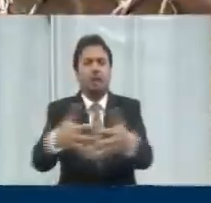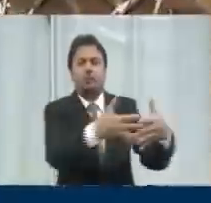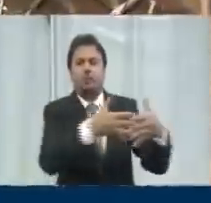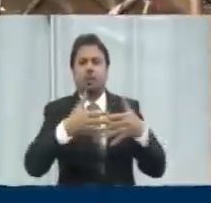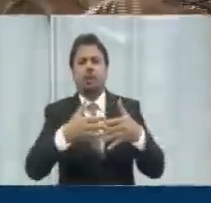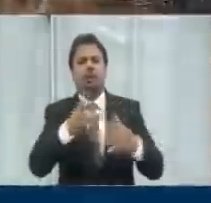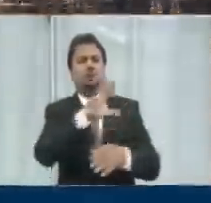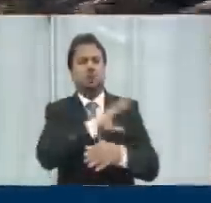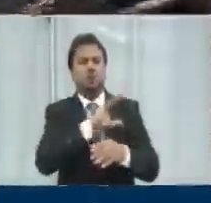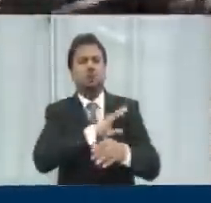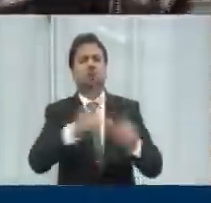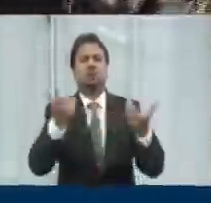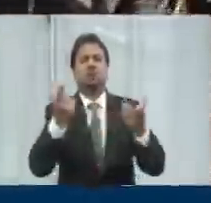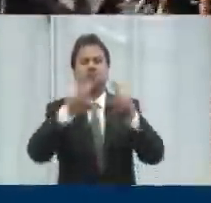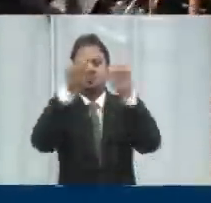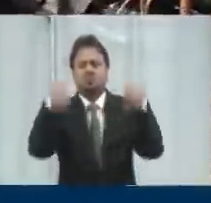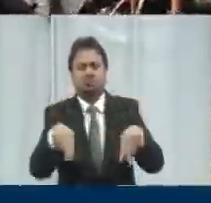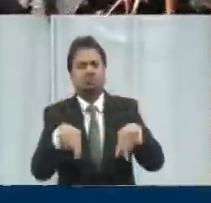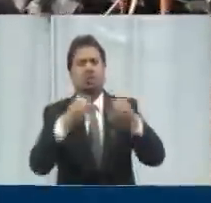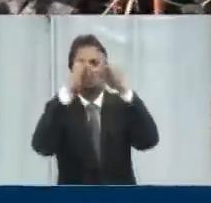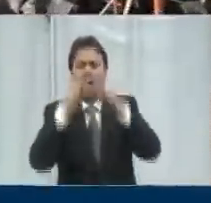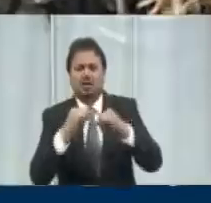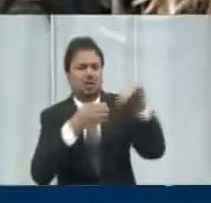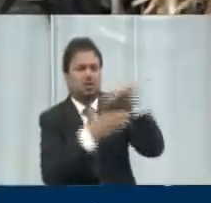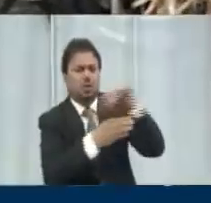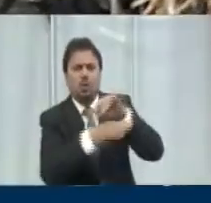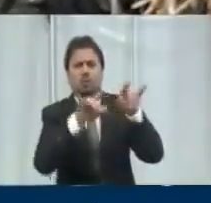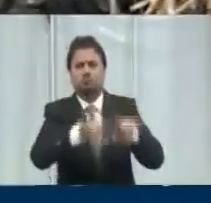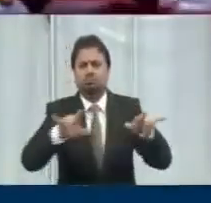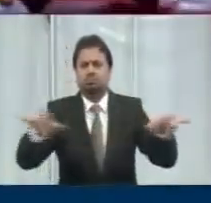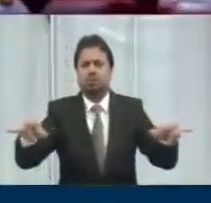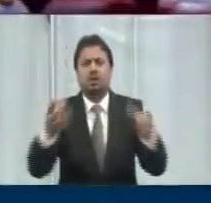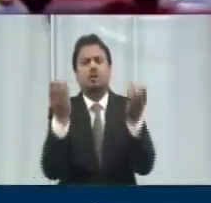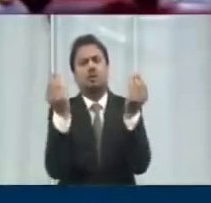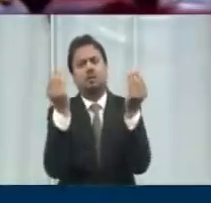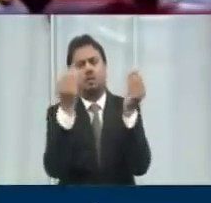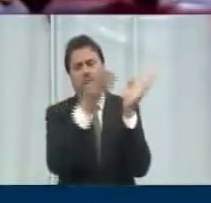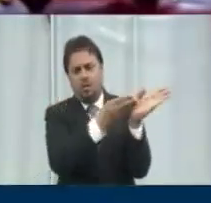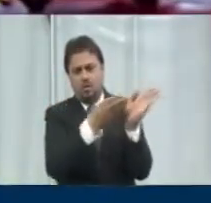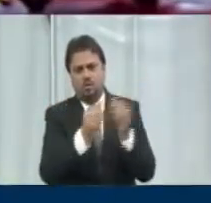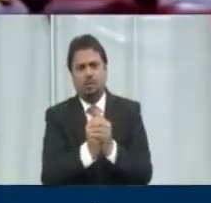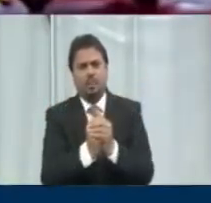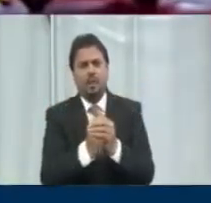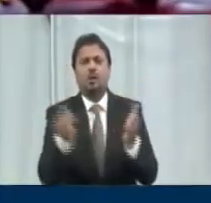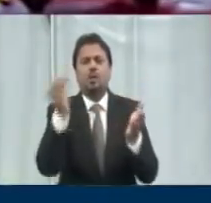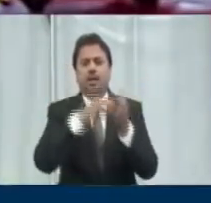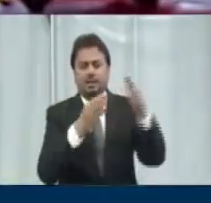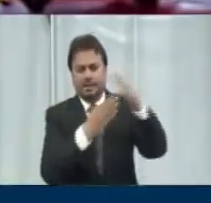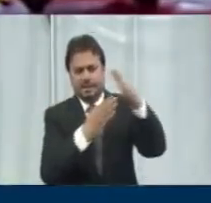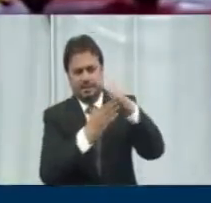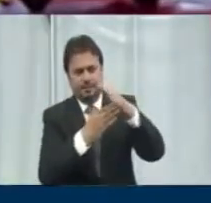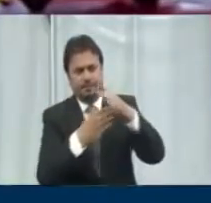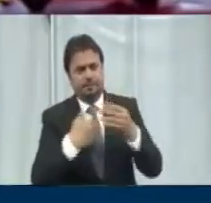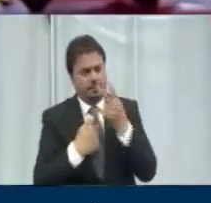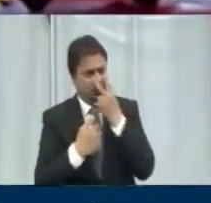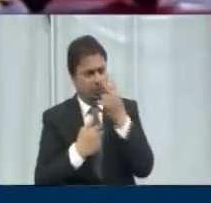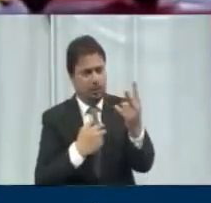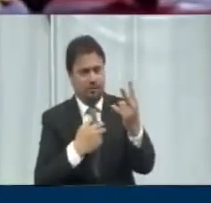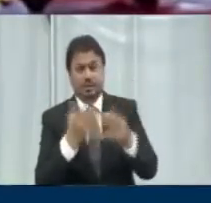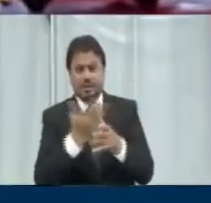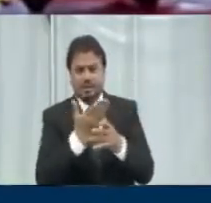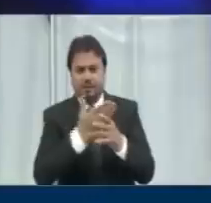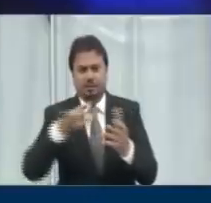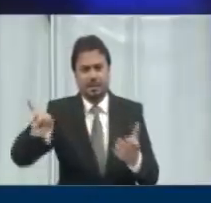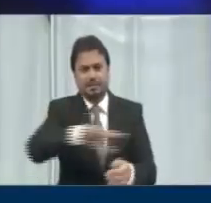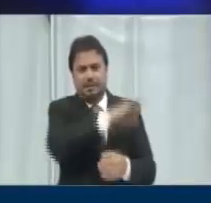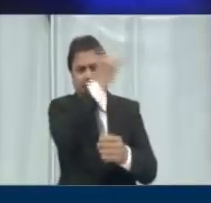التحالف بعد أحداث عام 2003. طيب إيمان وأنت نعم تتحدثين، شاهدنا صور لحطام